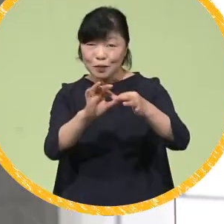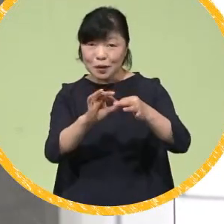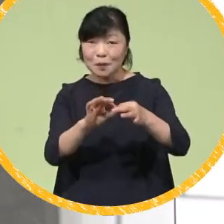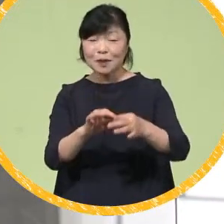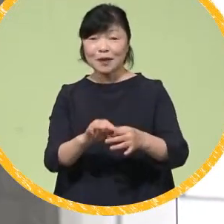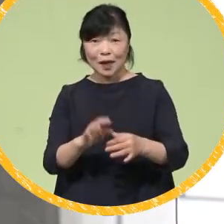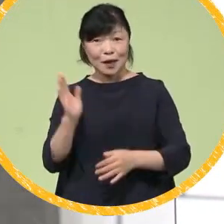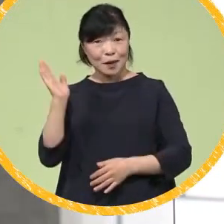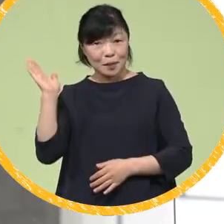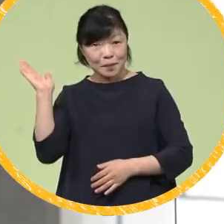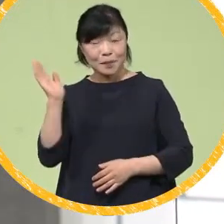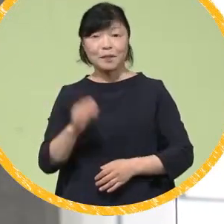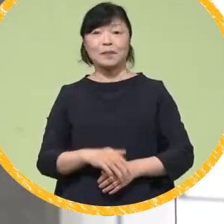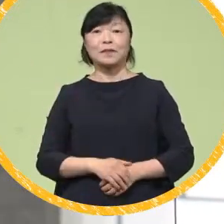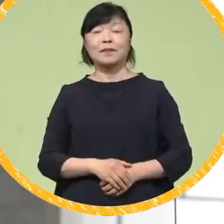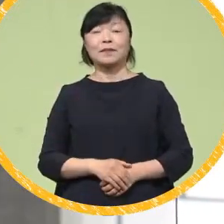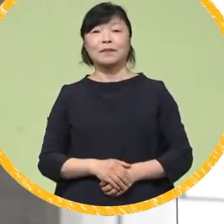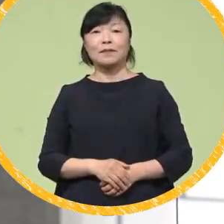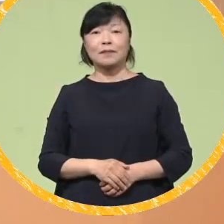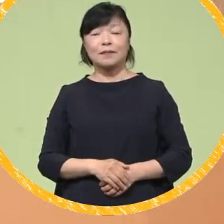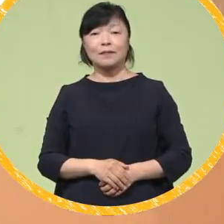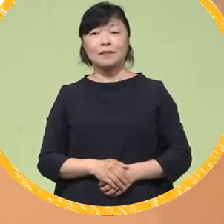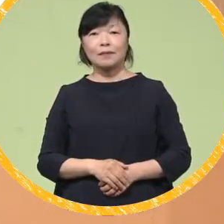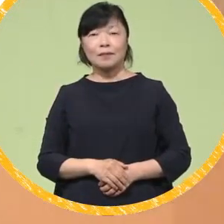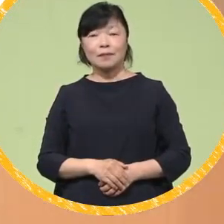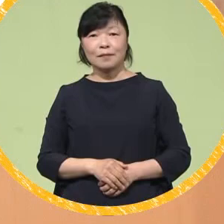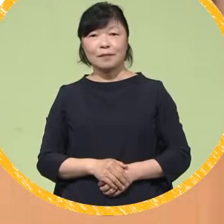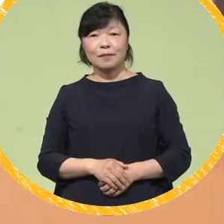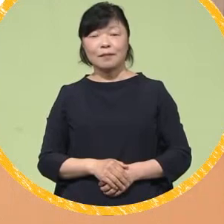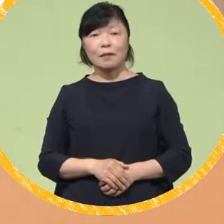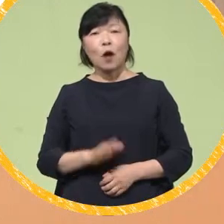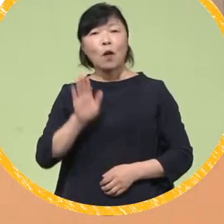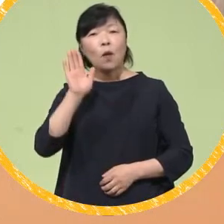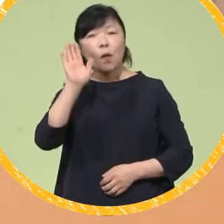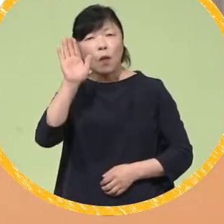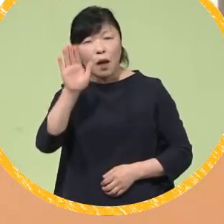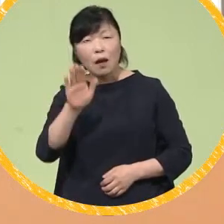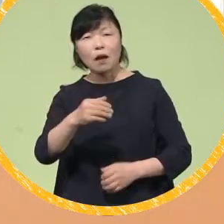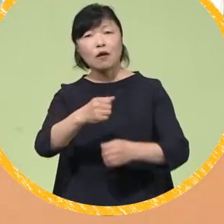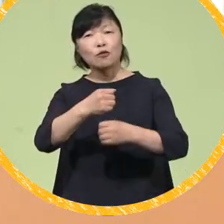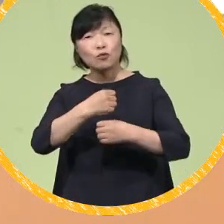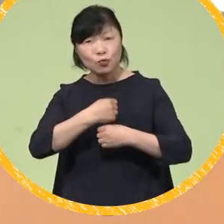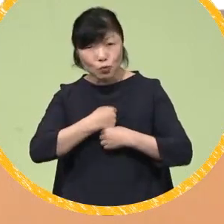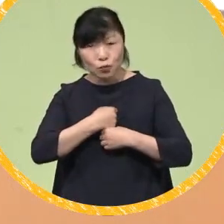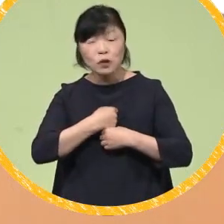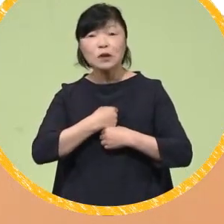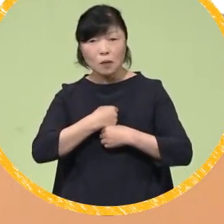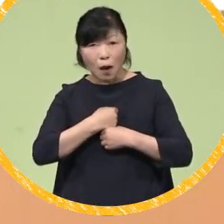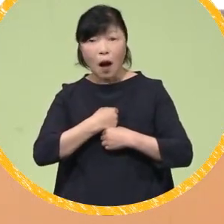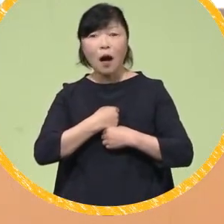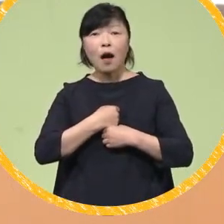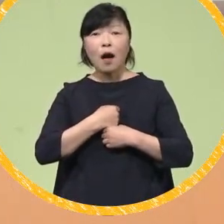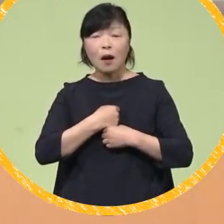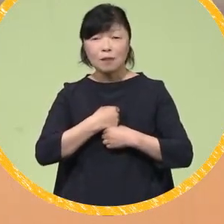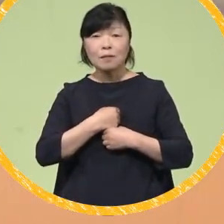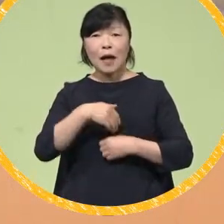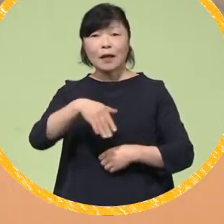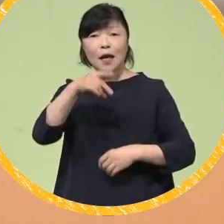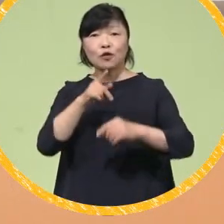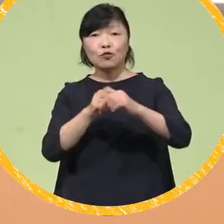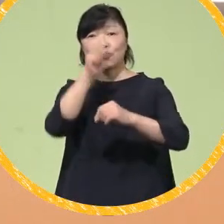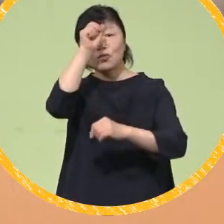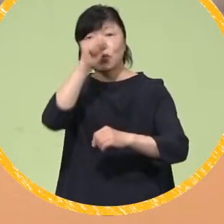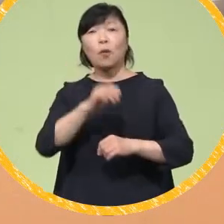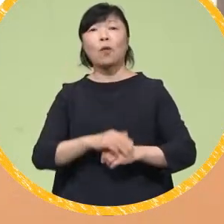いてはこんな話題でございます。さてこれからの季節注意しなければいけない熱中症なんですけれ